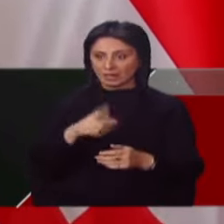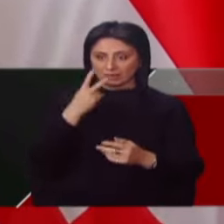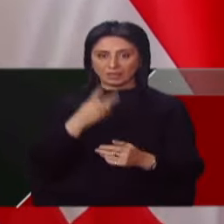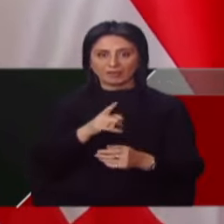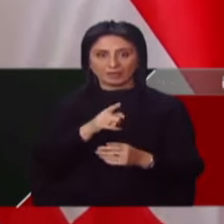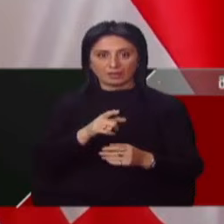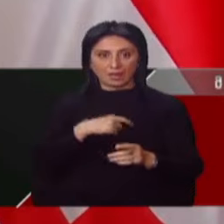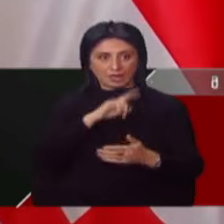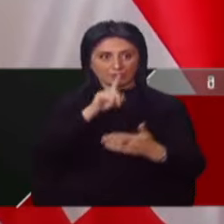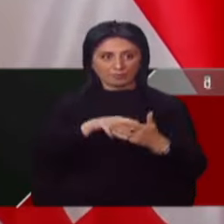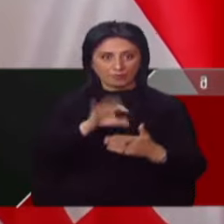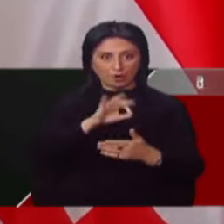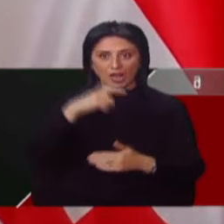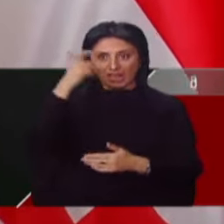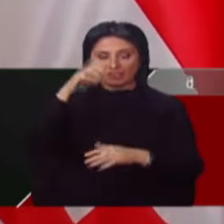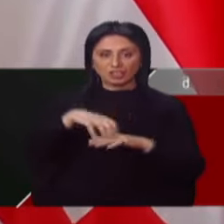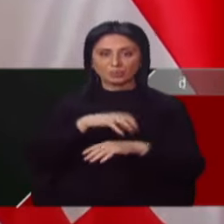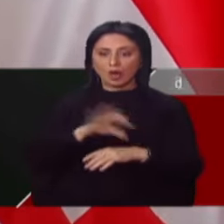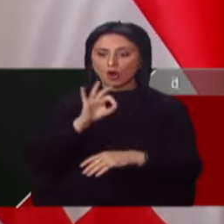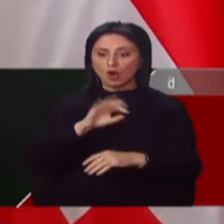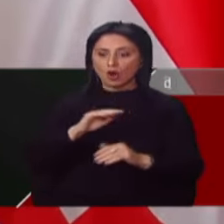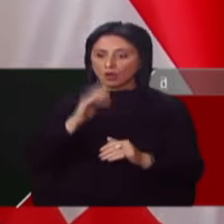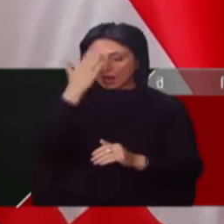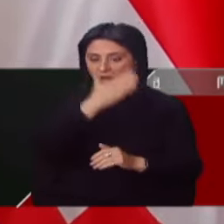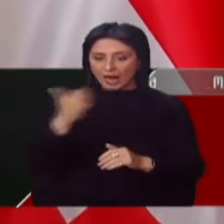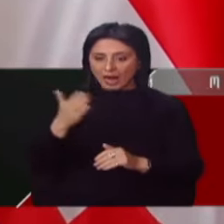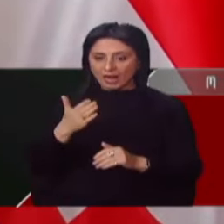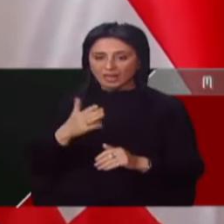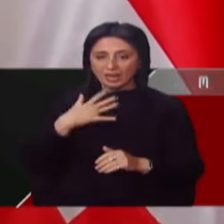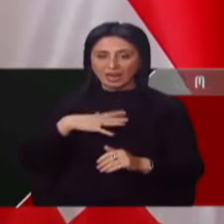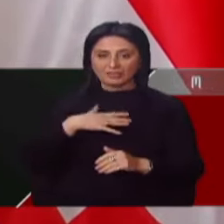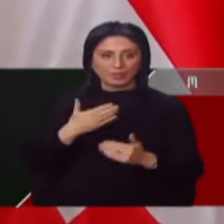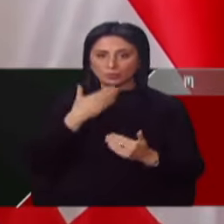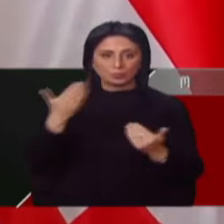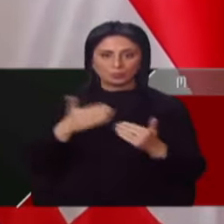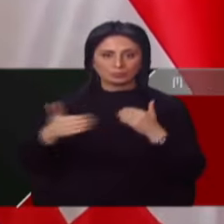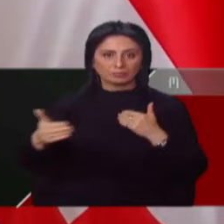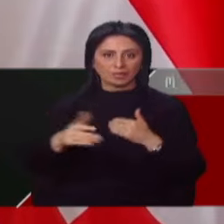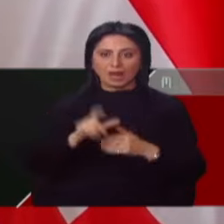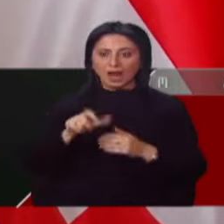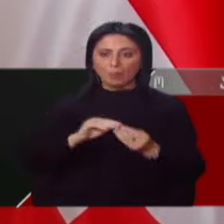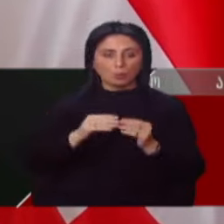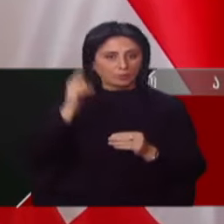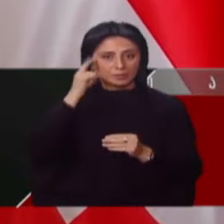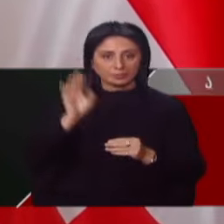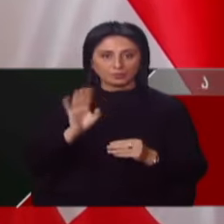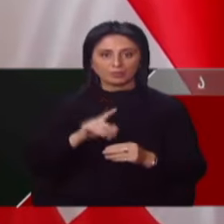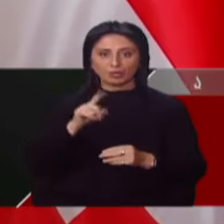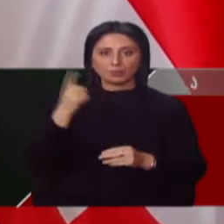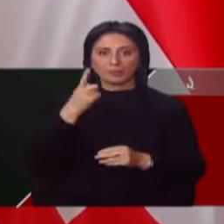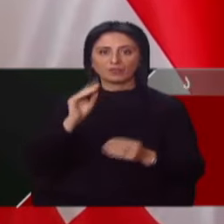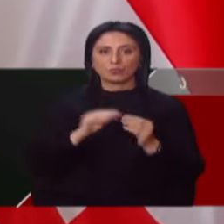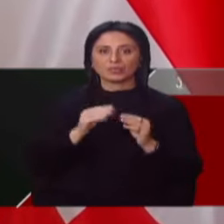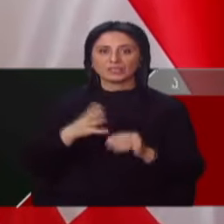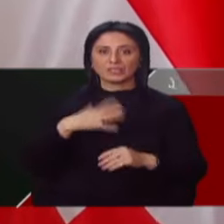როგორი აცდენილია ივანიშვილის პარტია თლიანად ქართულ ხალხს და ზოგადად ხალხის პრობლემებს. Ნომერ პირველი